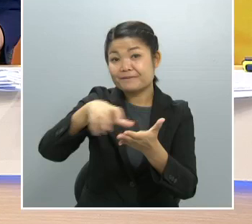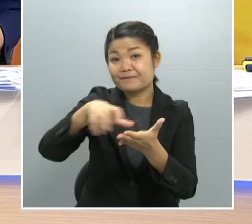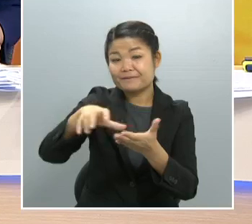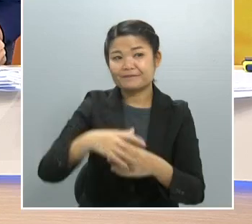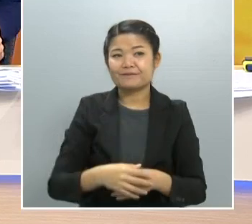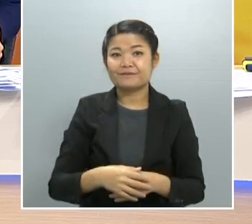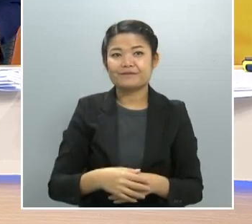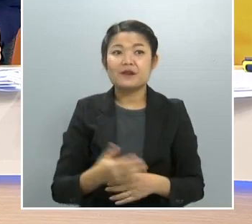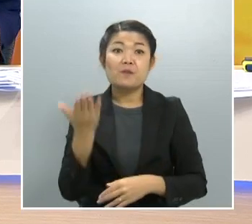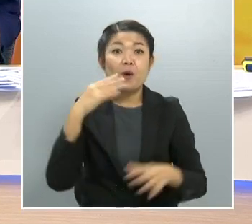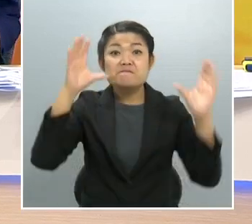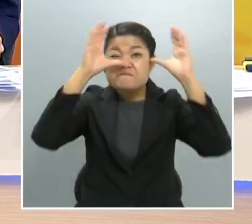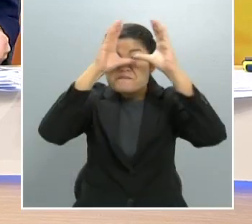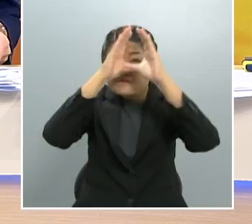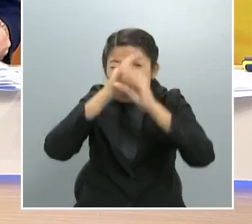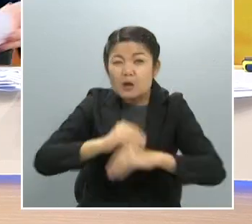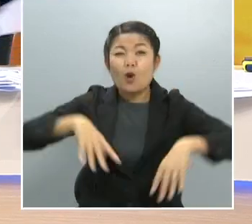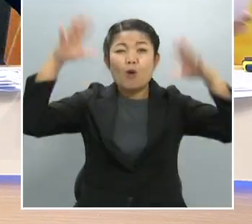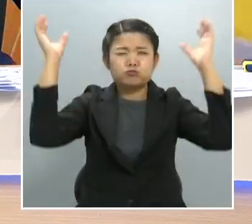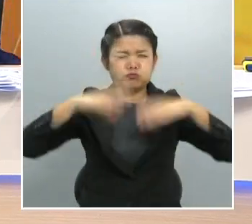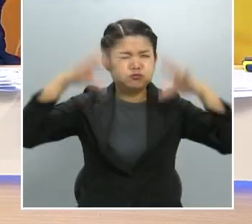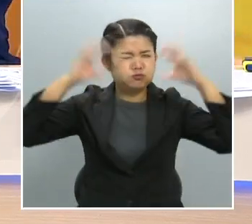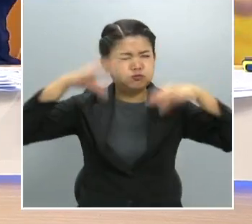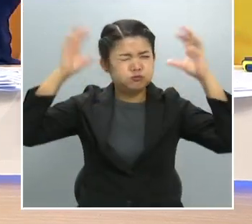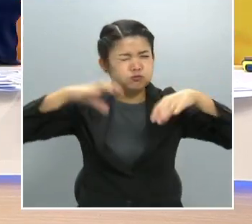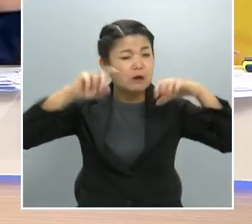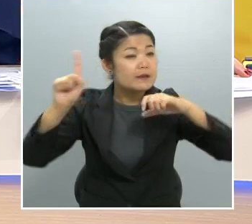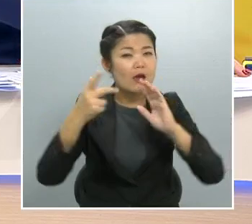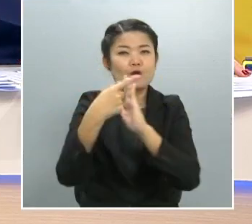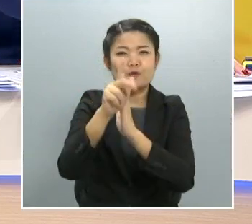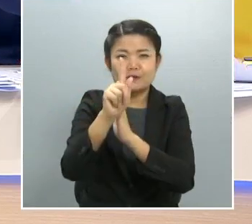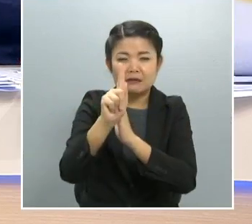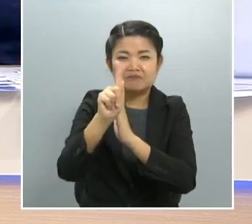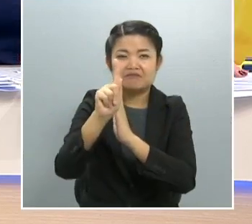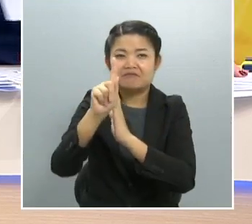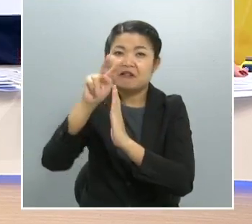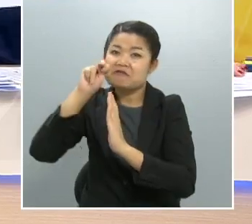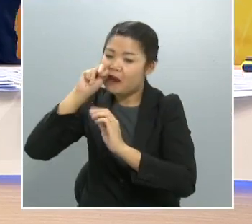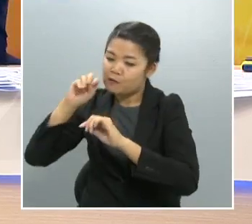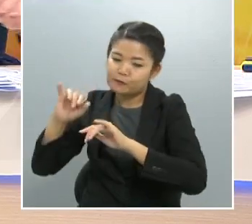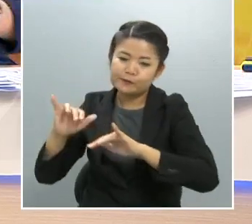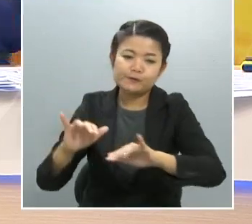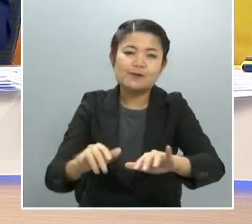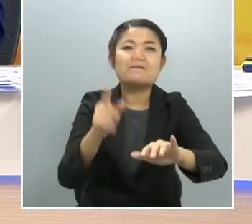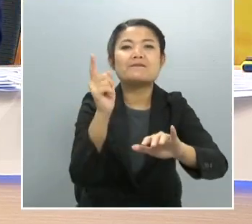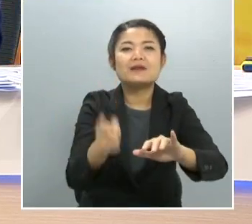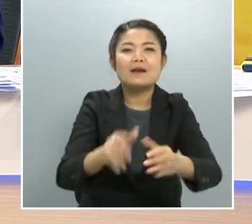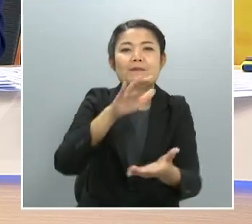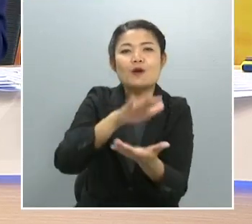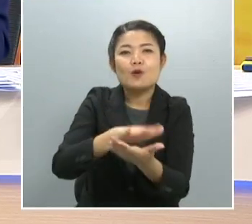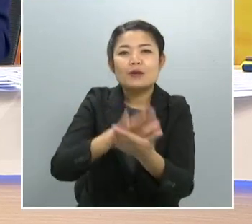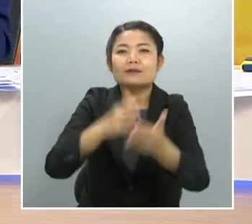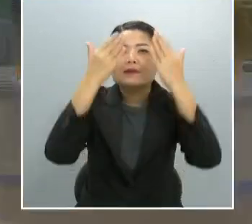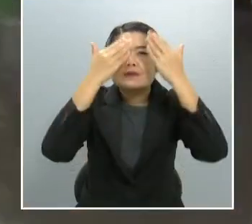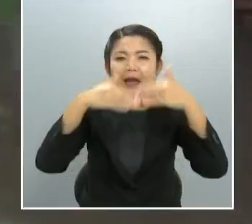บอกท่านผู้ชมว่าเมื่อคืนที่ผ่านมาฝนตกหนักตลอดทั้งคืนที่ขอนแก่นน้ำไหลเข้าท่วมที่เดิมเลยโรงเรียนคนตาบอด